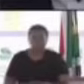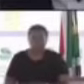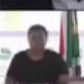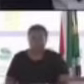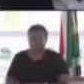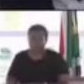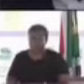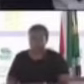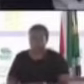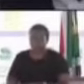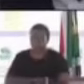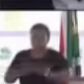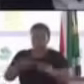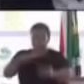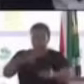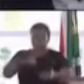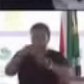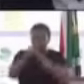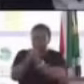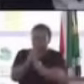ngicela ukuthi ngalokhu